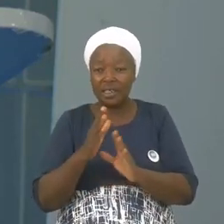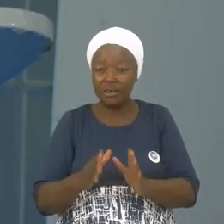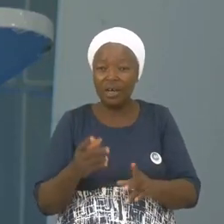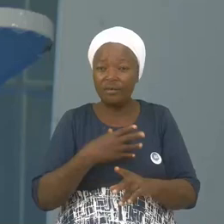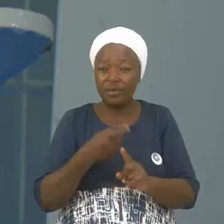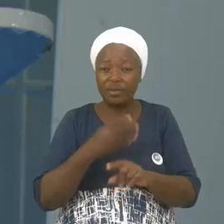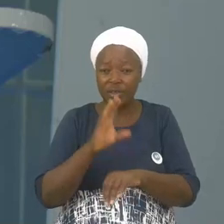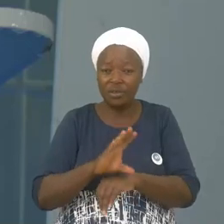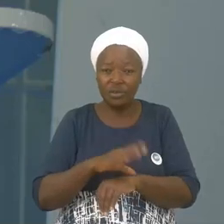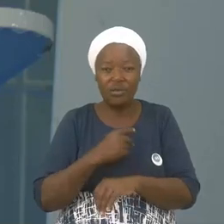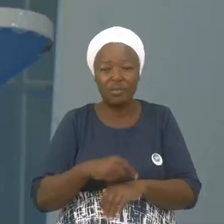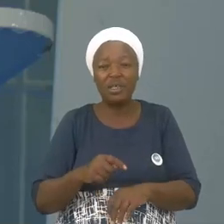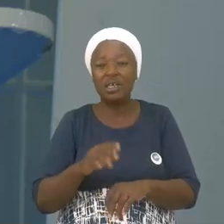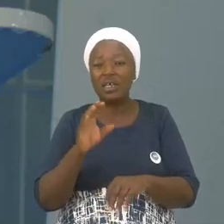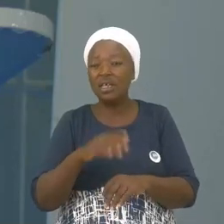bénédiction,